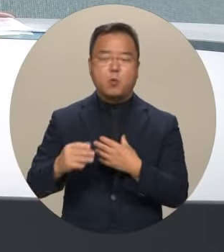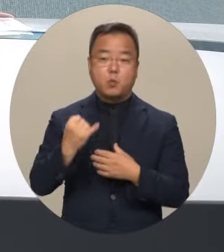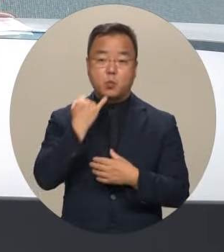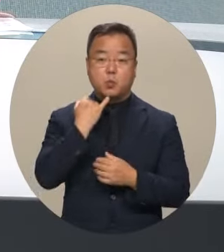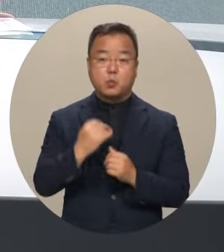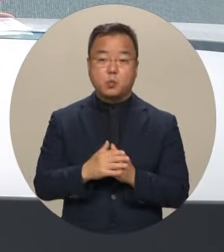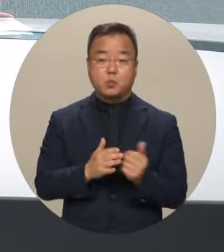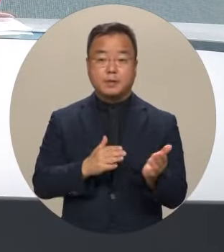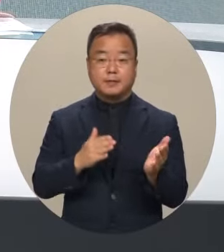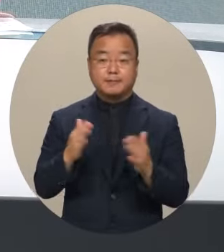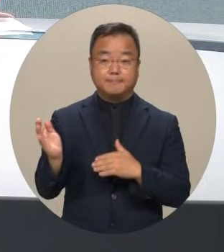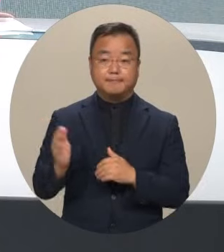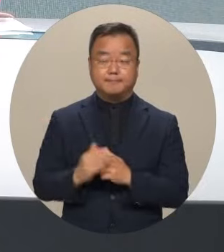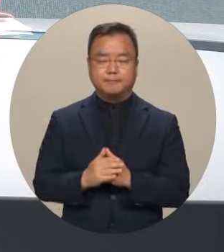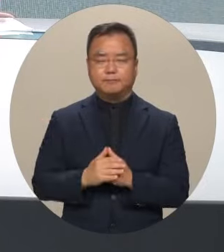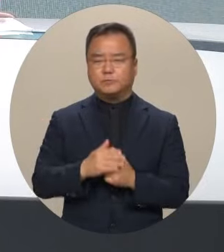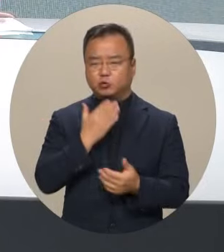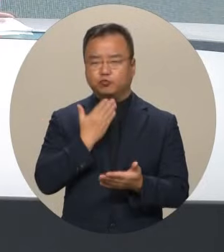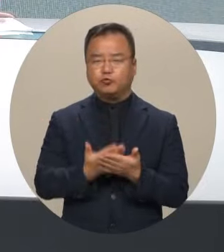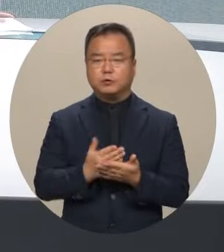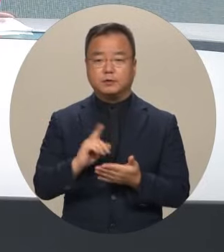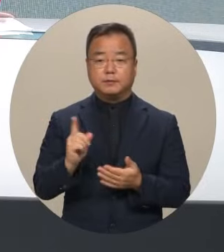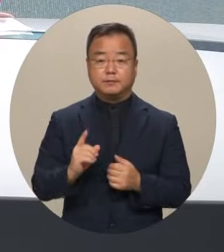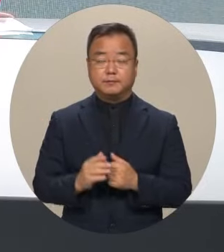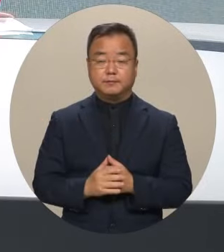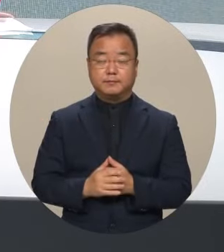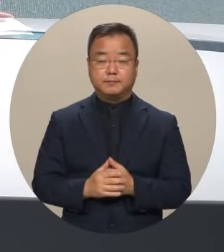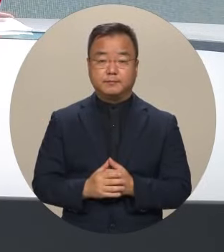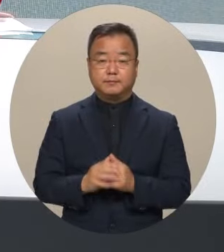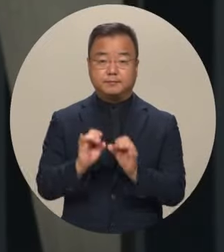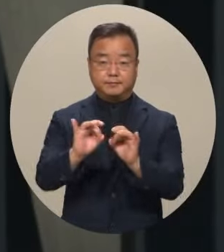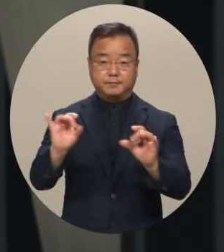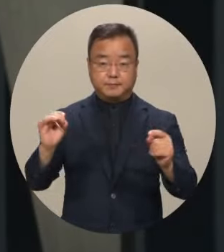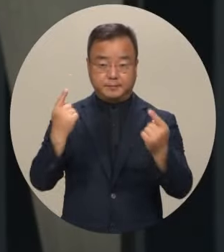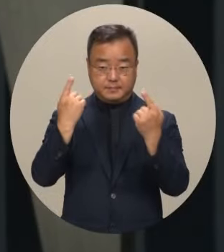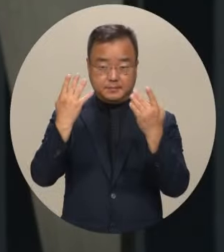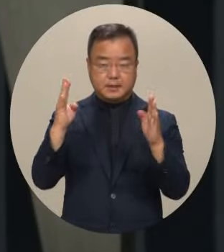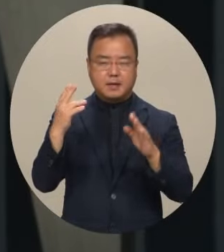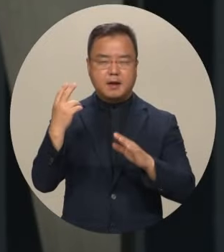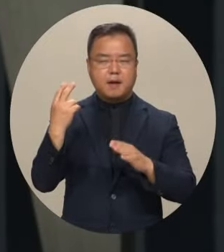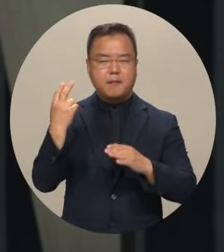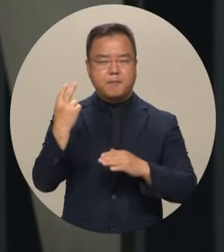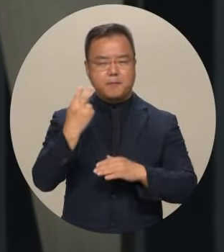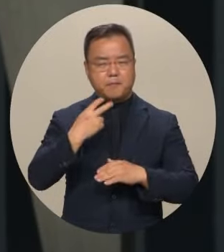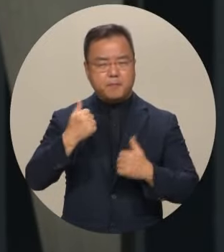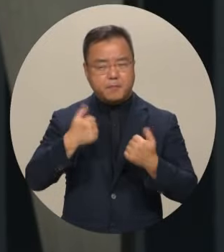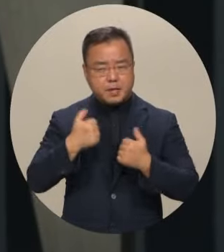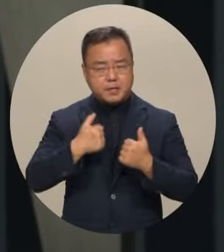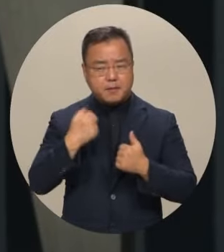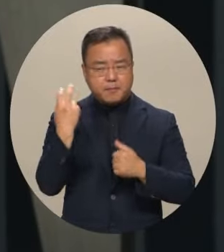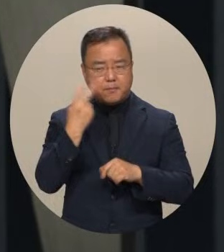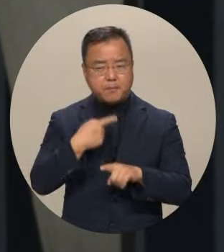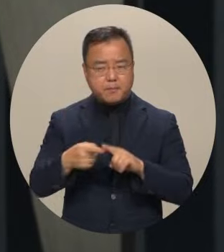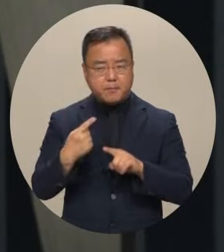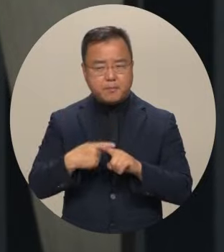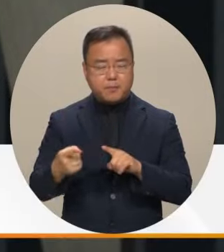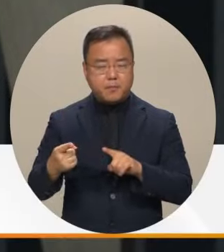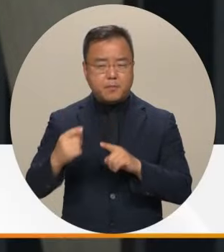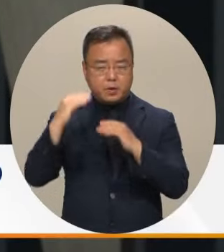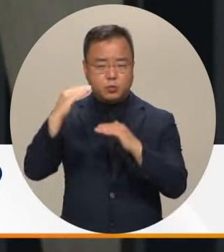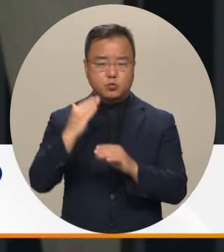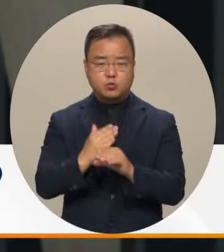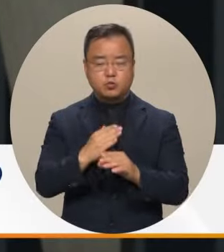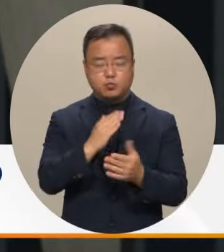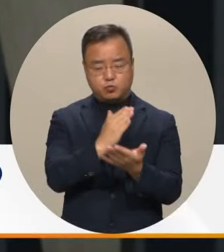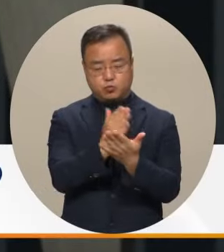답변에서 특히 중요하게 생각하는 부분이 있을까요네 어 각 대학별로 사실 면접 평가 요소에 있어서 그 요소와 배점이